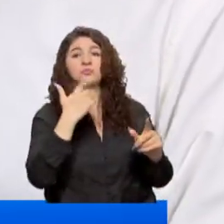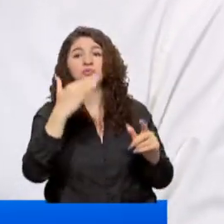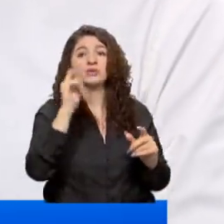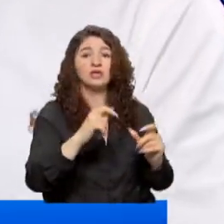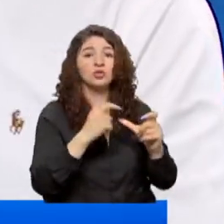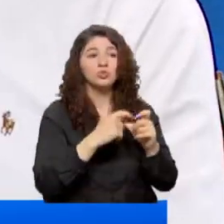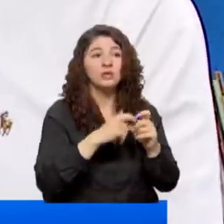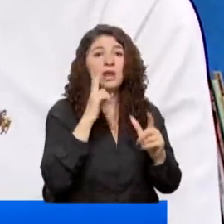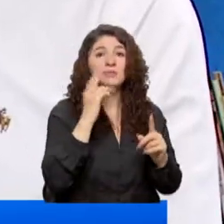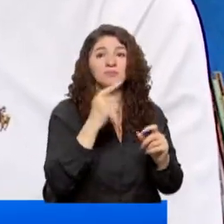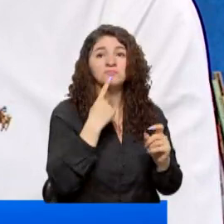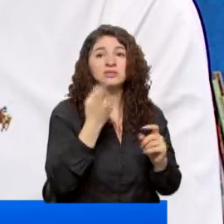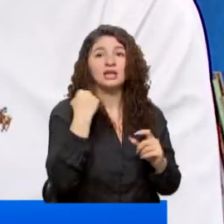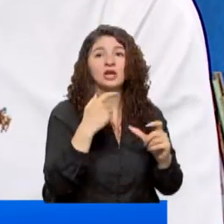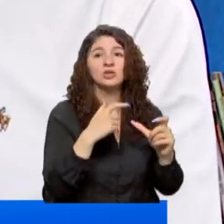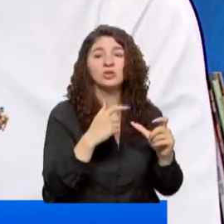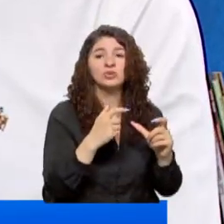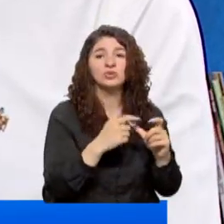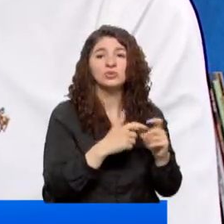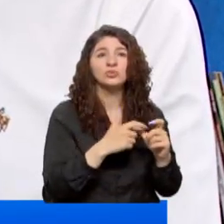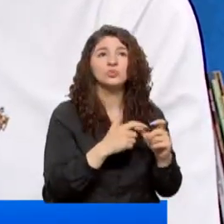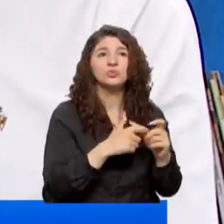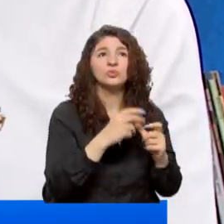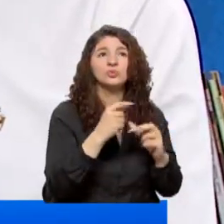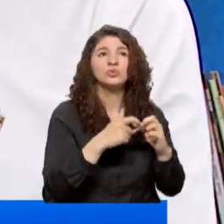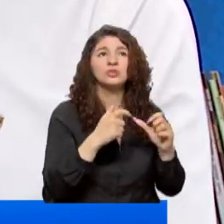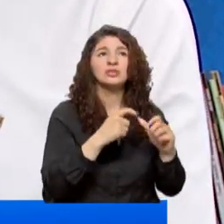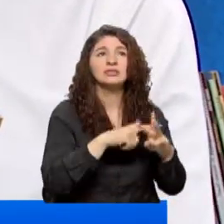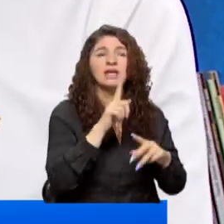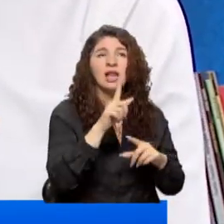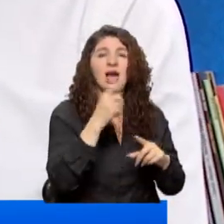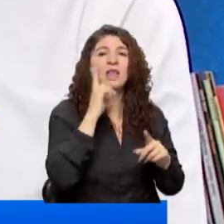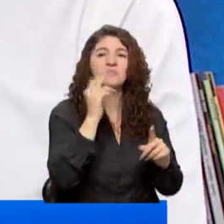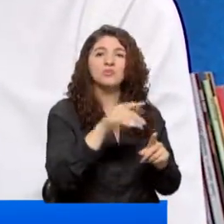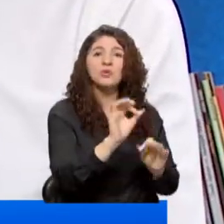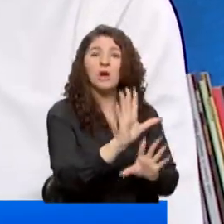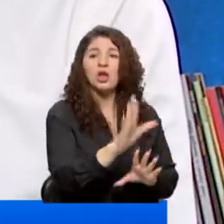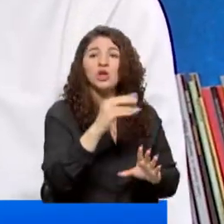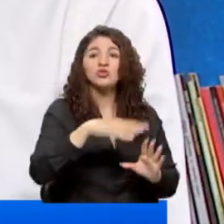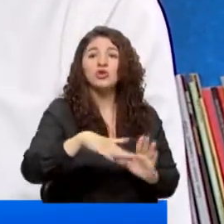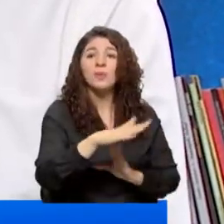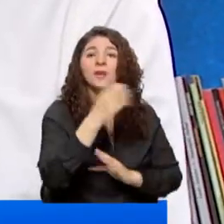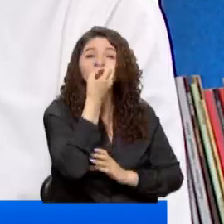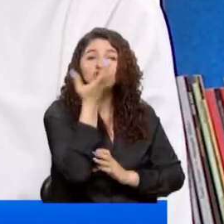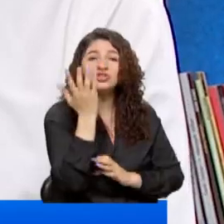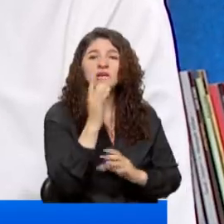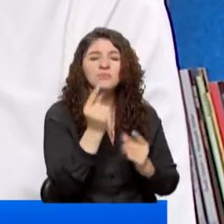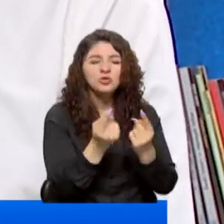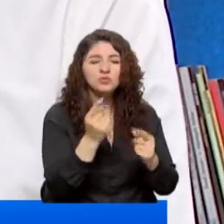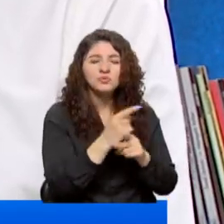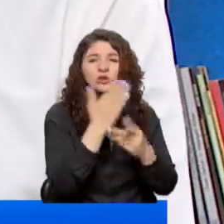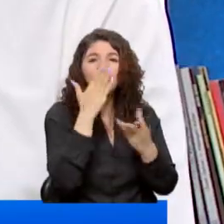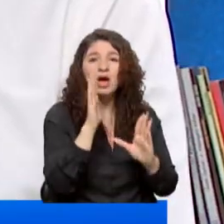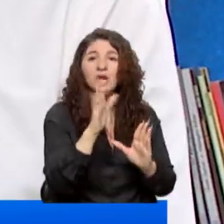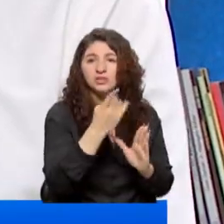günümüzde Gürsel Hanım gelmişti geçen sene göster ergürsel tombul Hanım gelmişti o da böyle toprağa çiçeği börtü